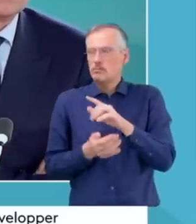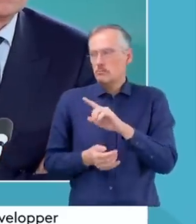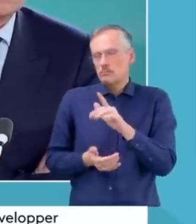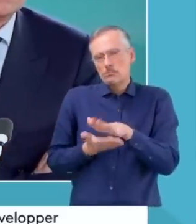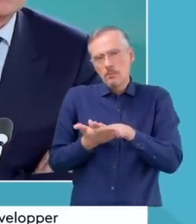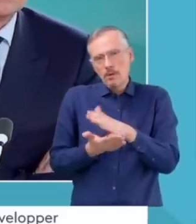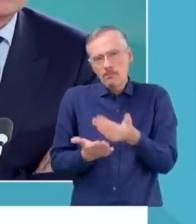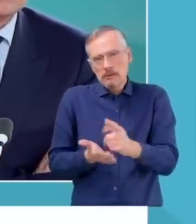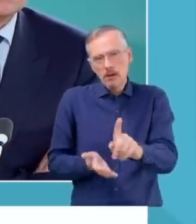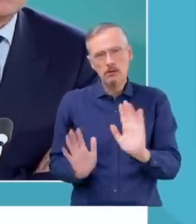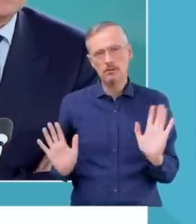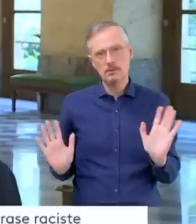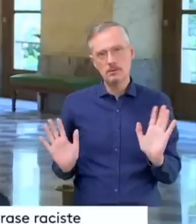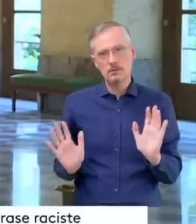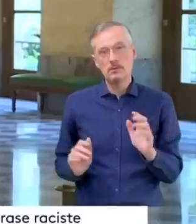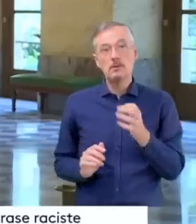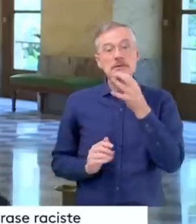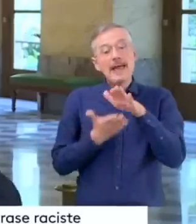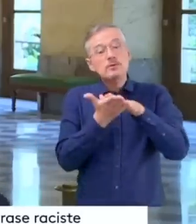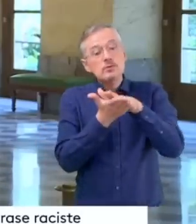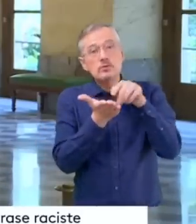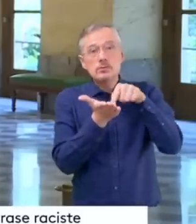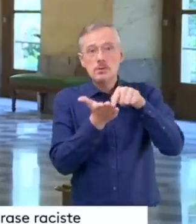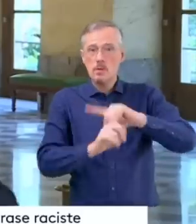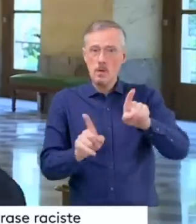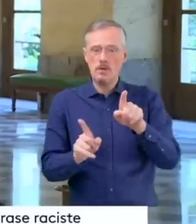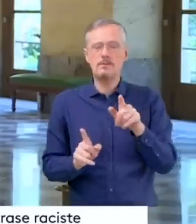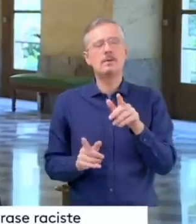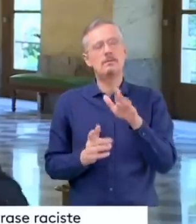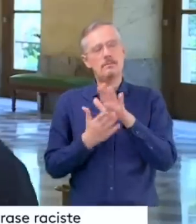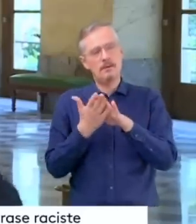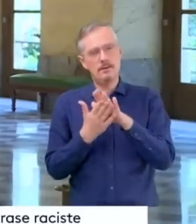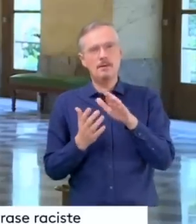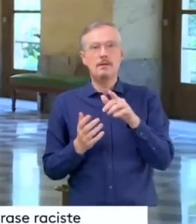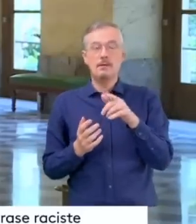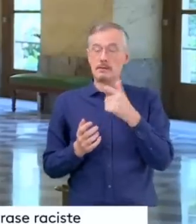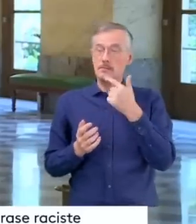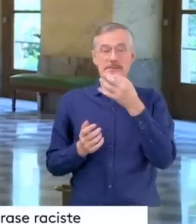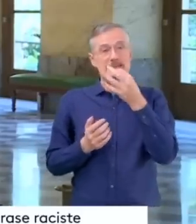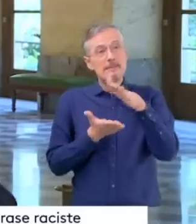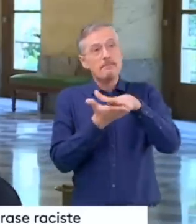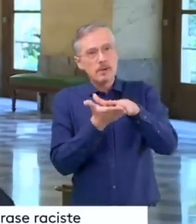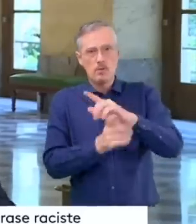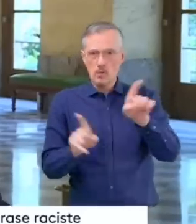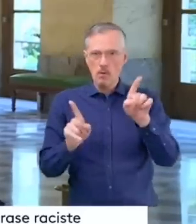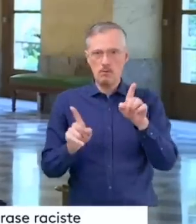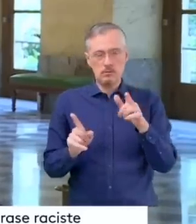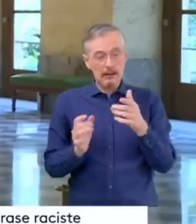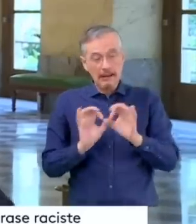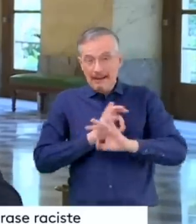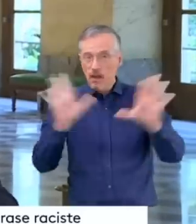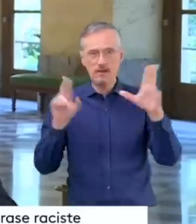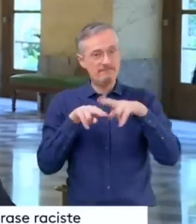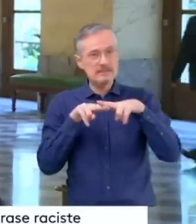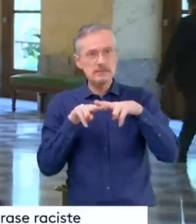dit. Non. Il ne s'excuse pas. Lisez bien son mail. Il ne s'excuse pas. Il ne présente pas des excuses. Il ne présente pas des